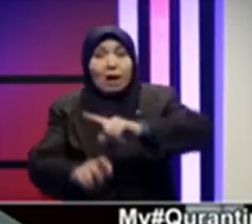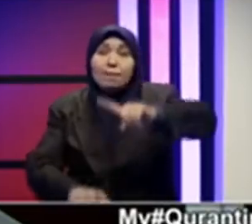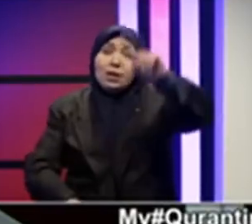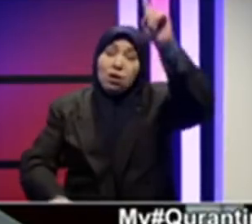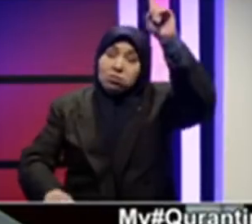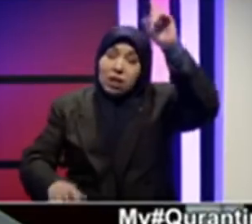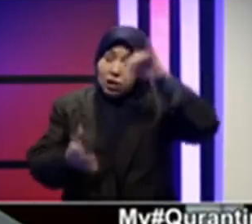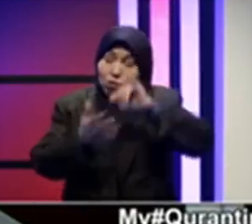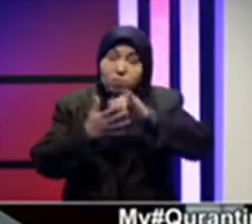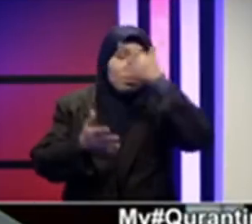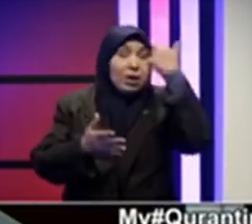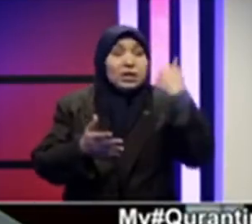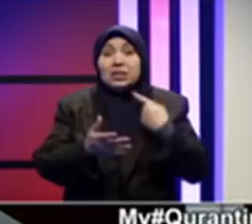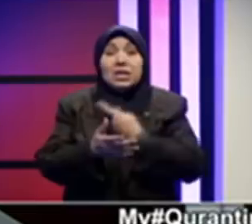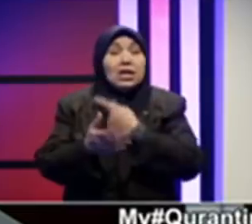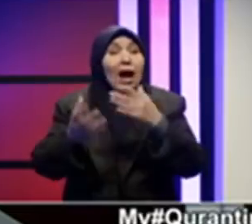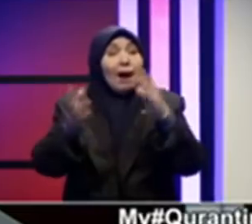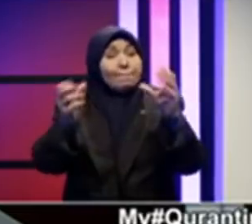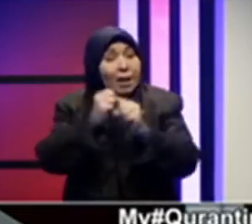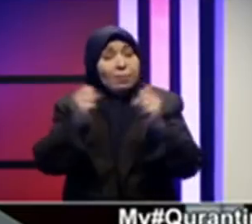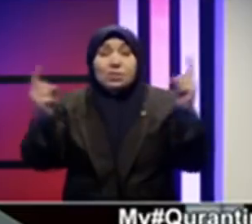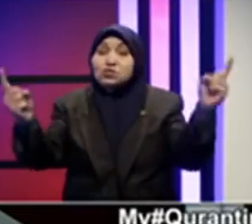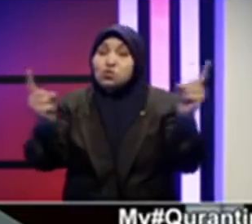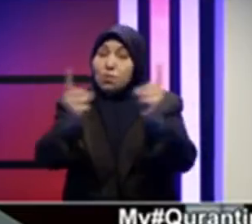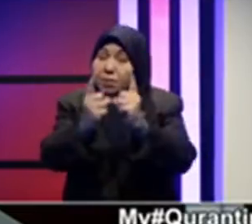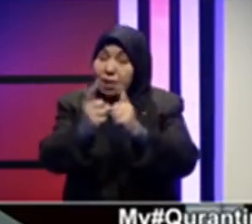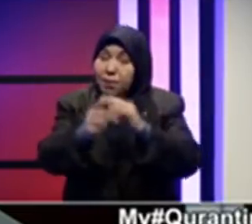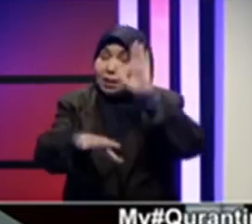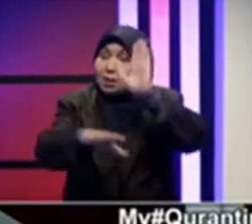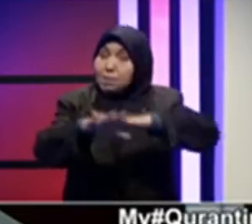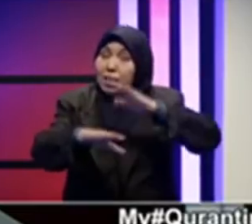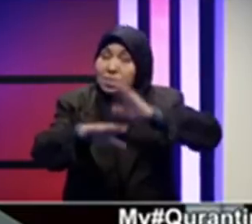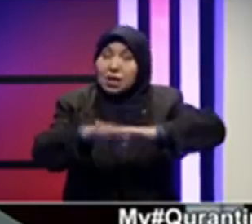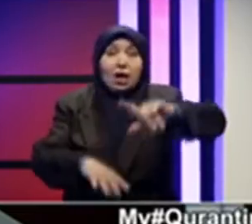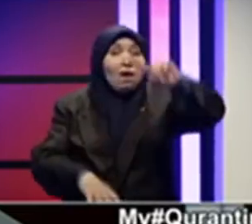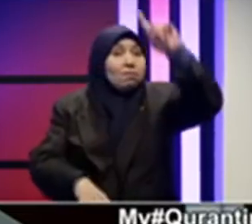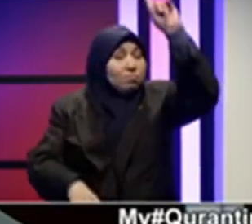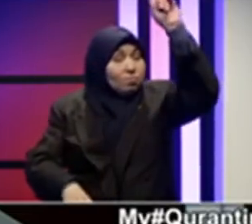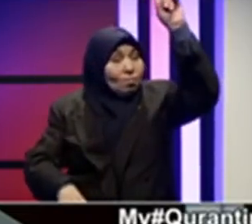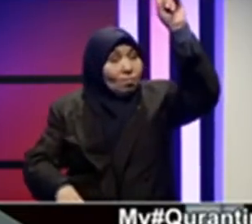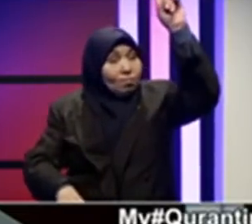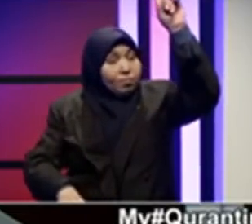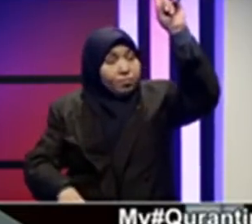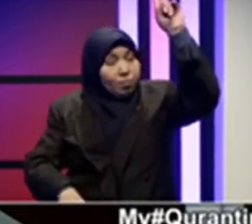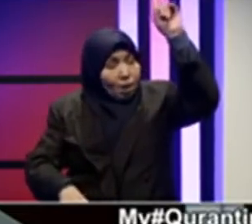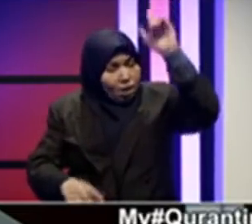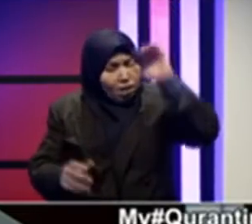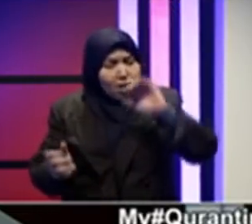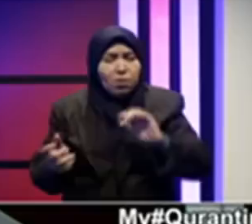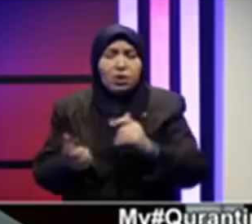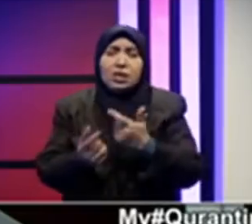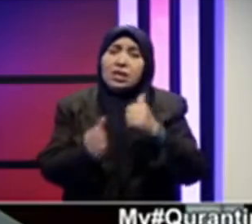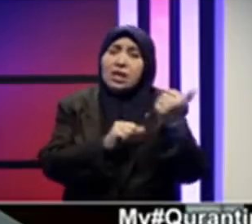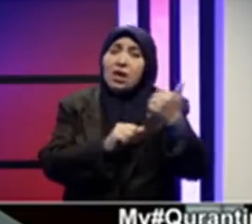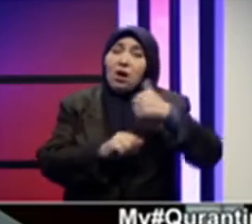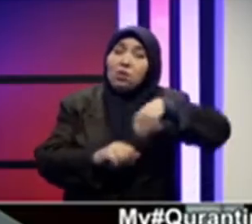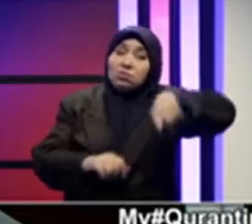menyebabkan kita dapat bertemu kembali sehingga dipanggil oleh Allah, ya ibadila khaufun alaikumul yauma wala